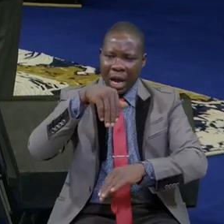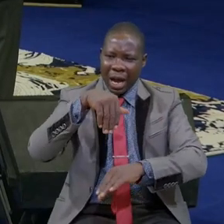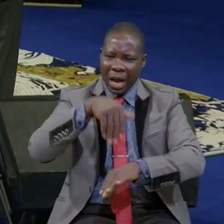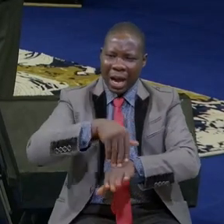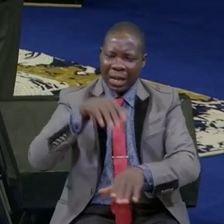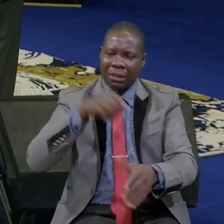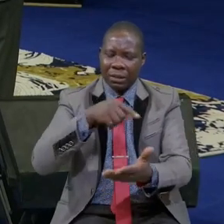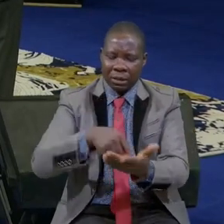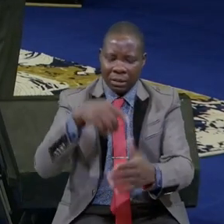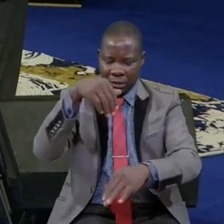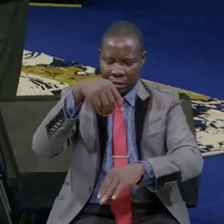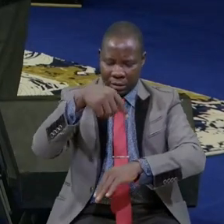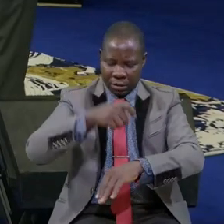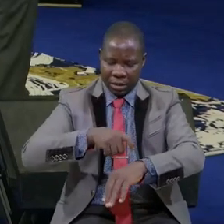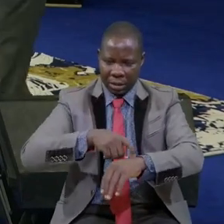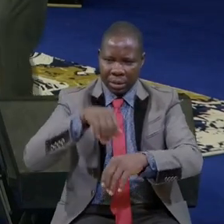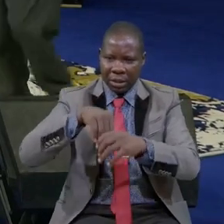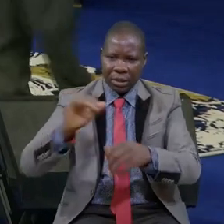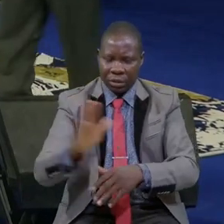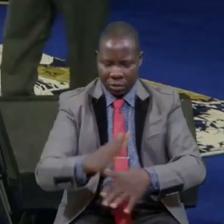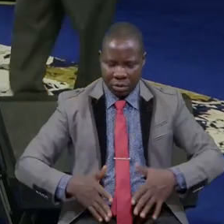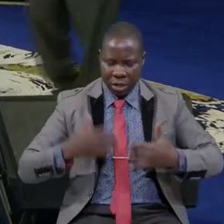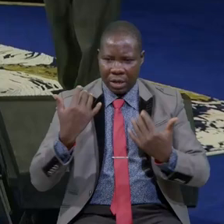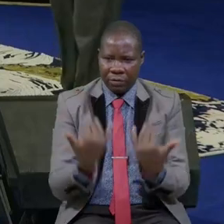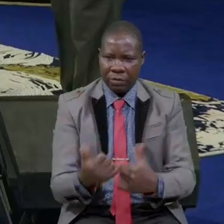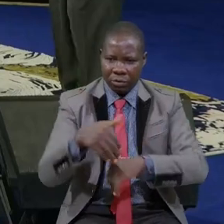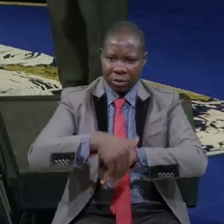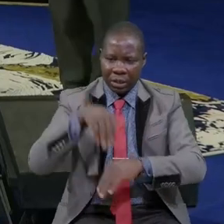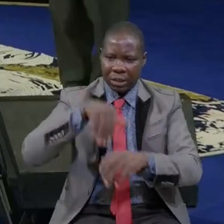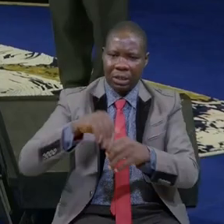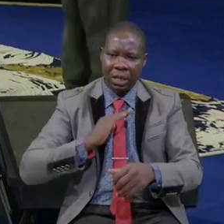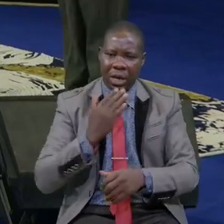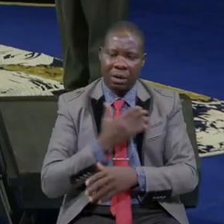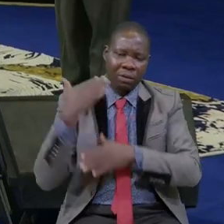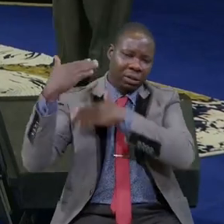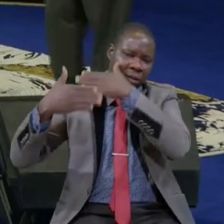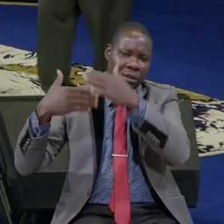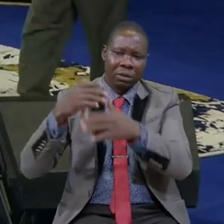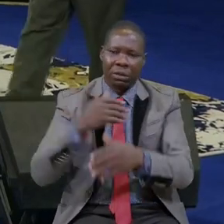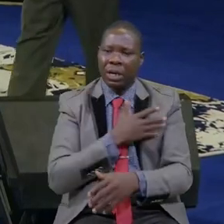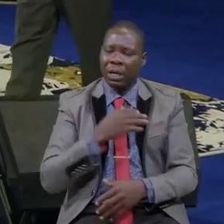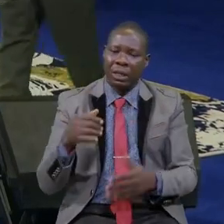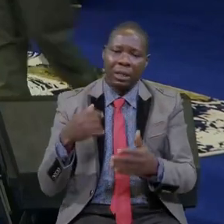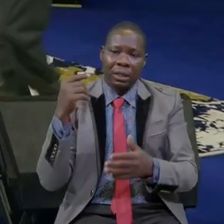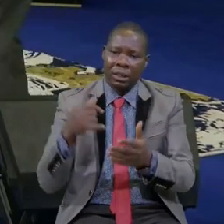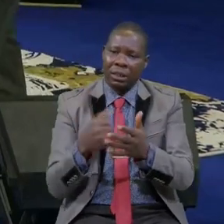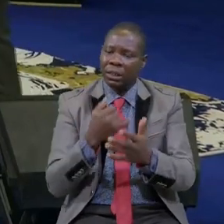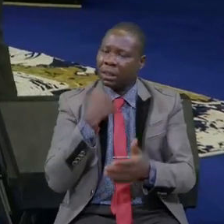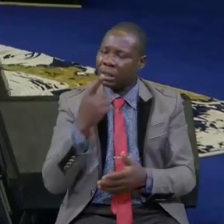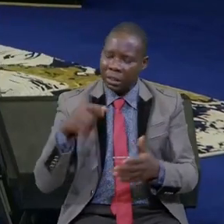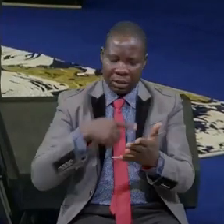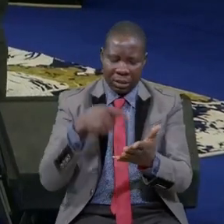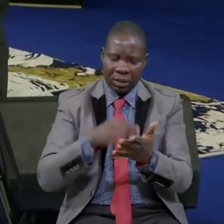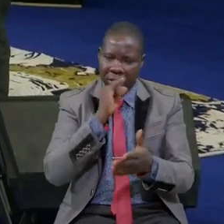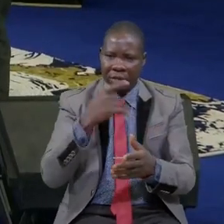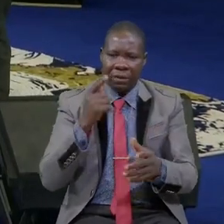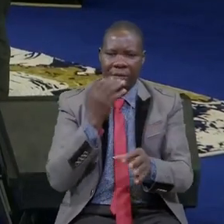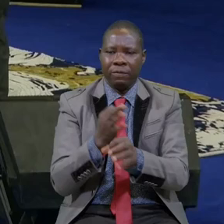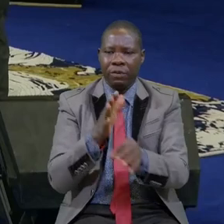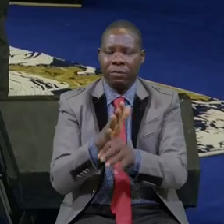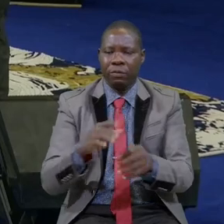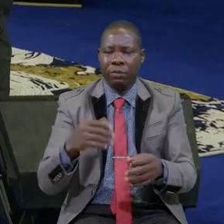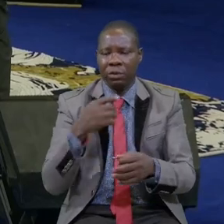soir, même dans notre génération. Il dit, c'est une parole certaine et entièrement digne